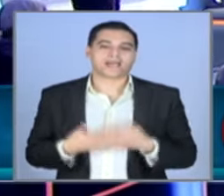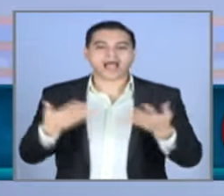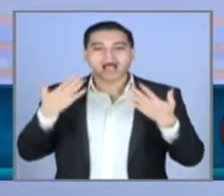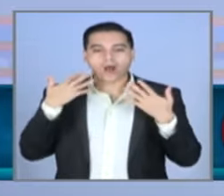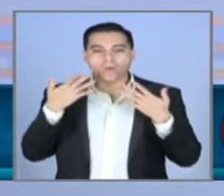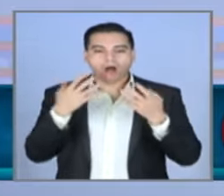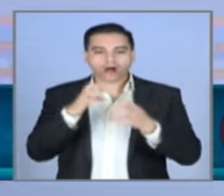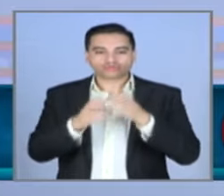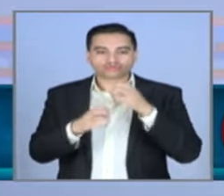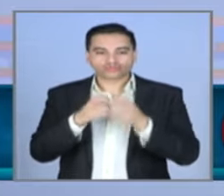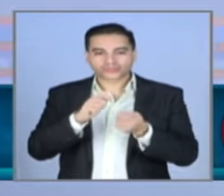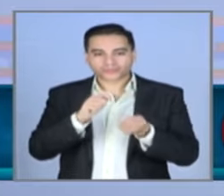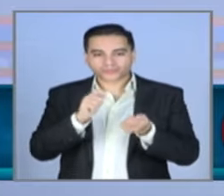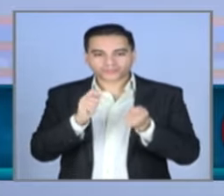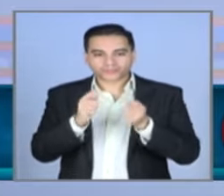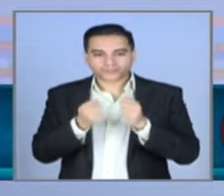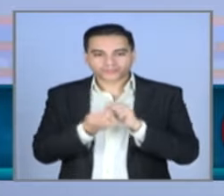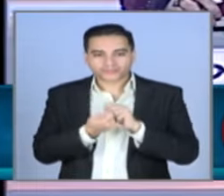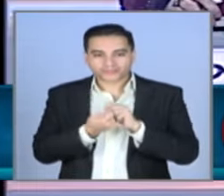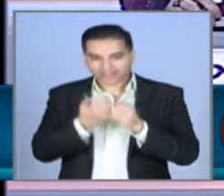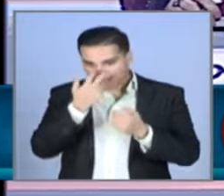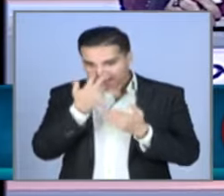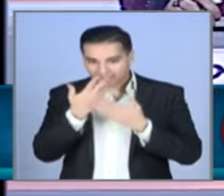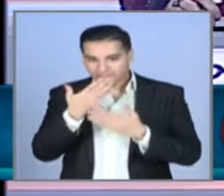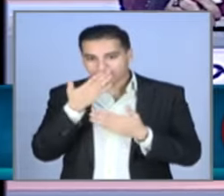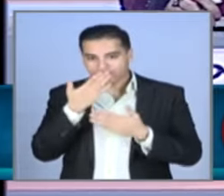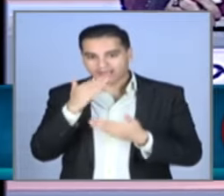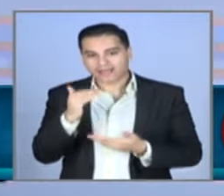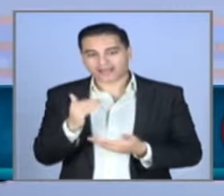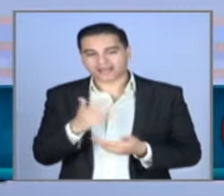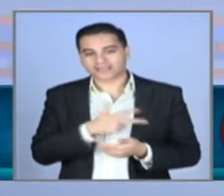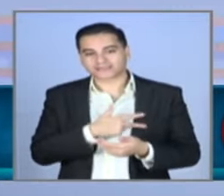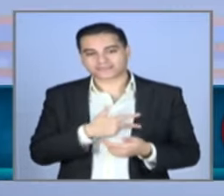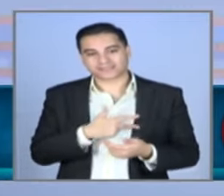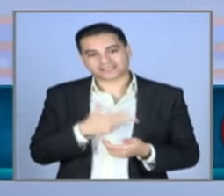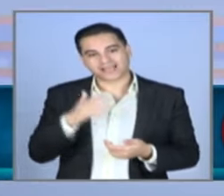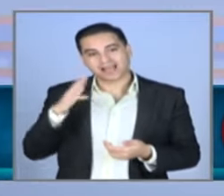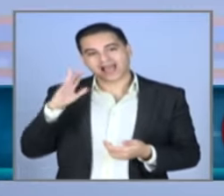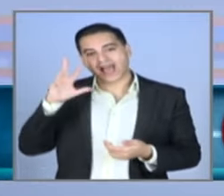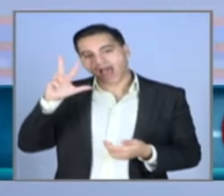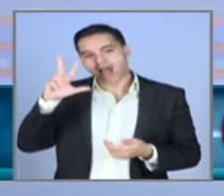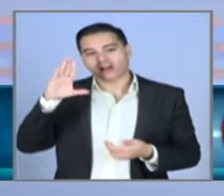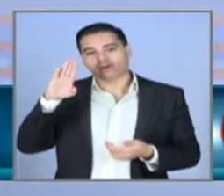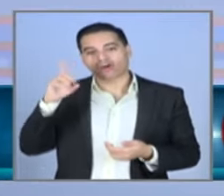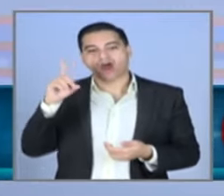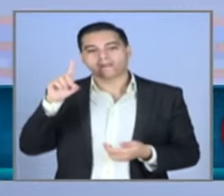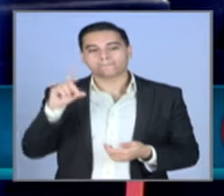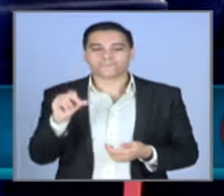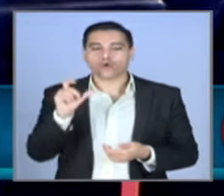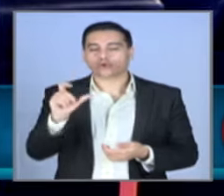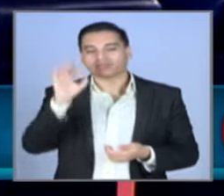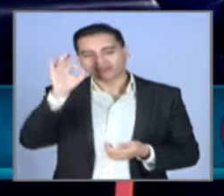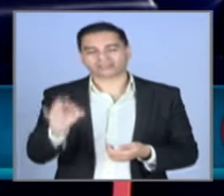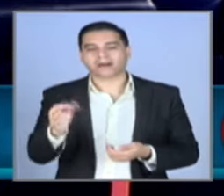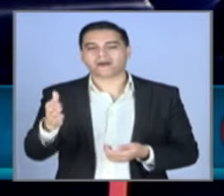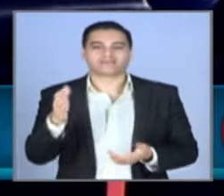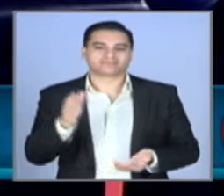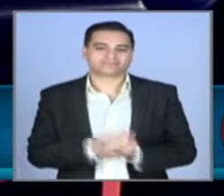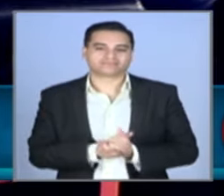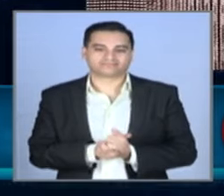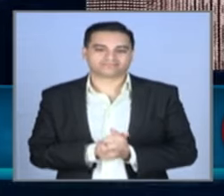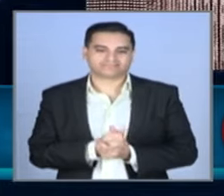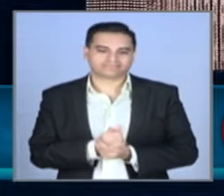الجير في الابتدائي دي. ما دي في الابتدائي وعملت كده، عارف الكربون. ثاني اكسيد الكربون طبعا. هذا اكسيد